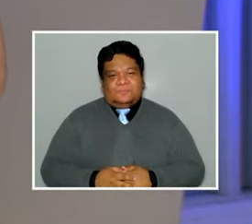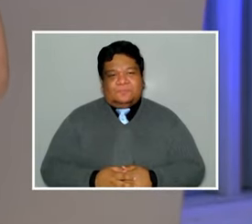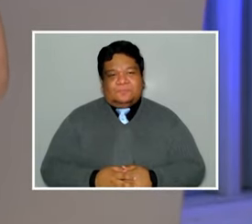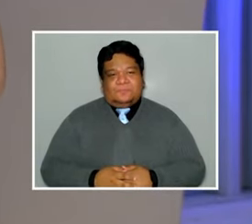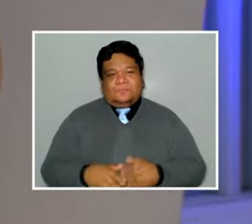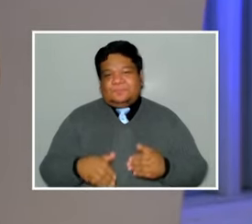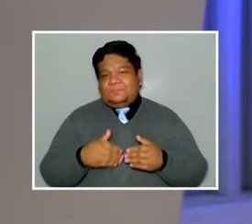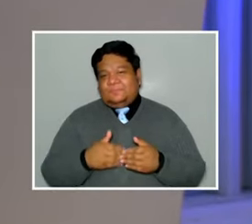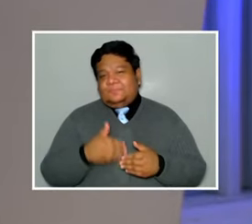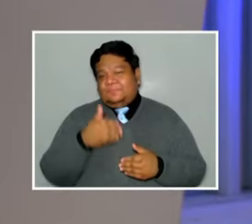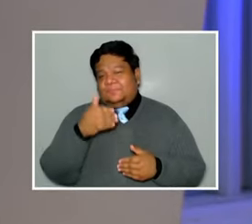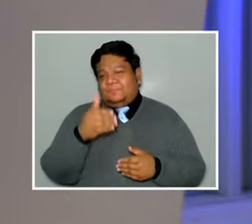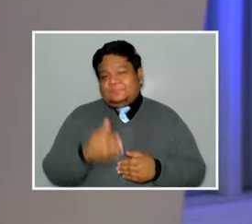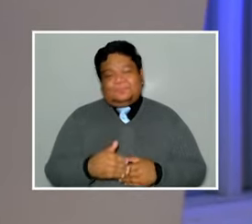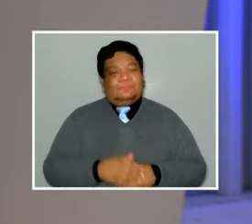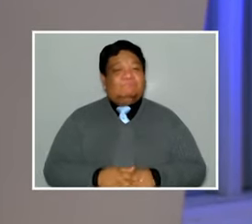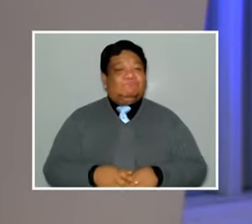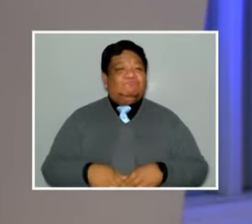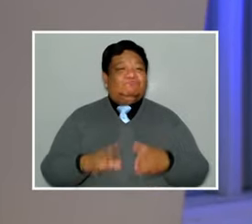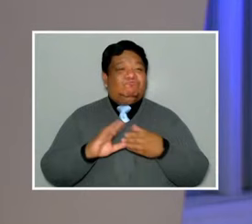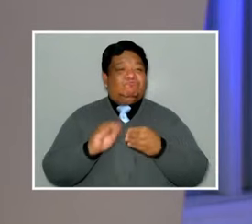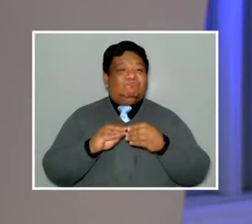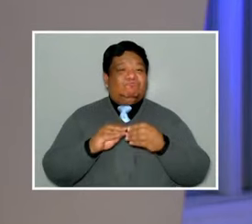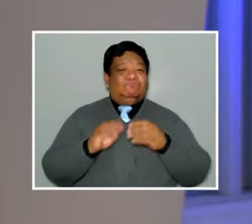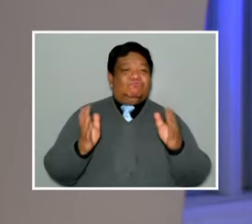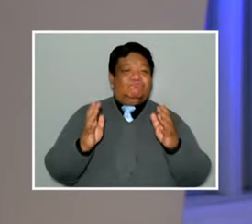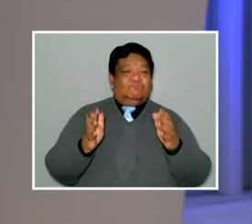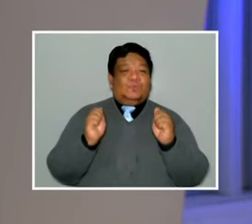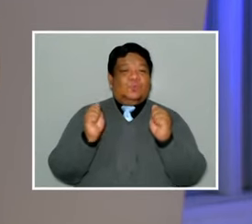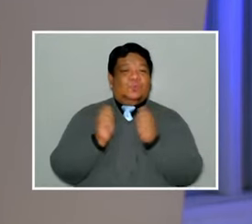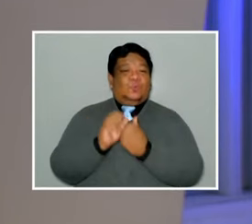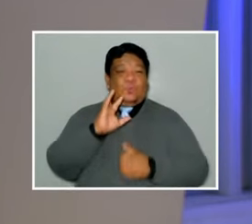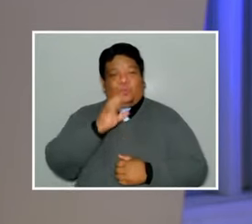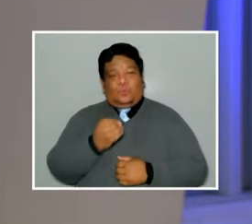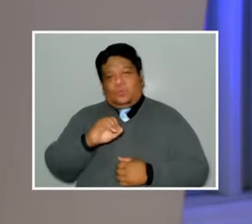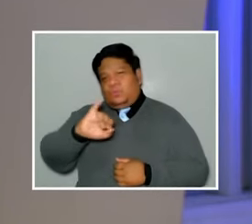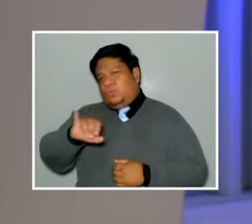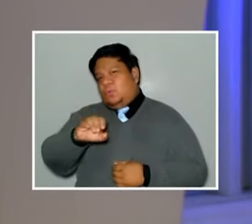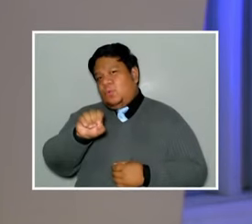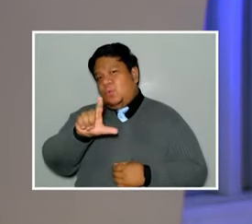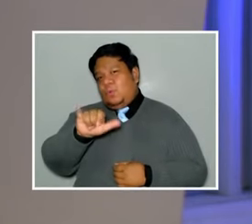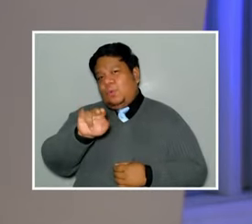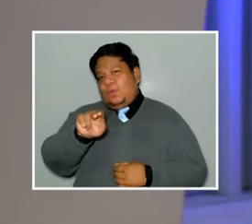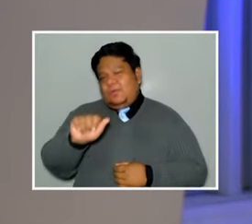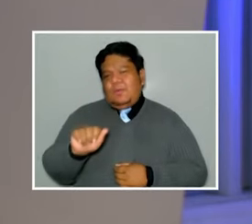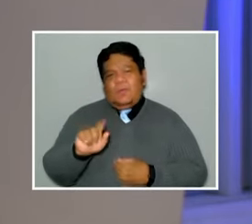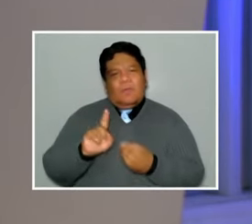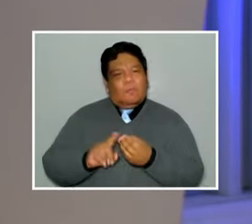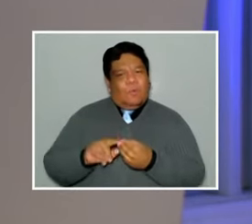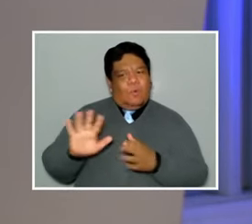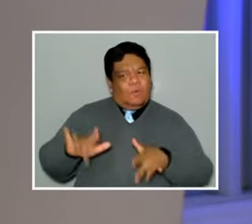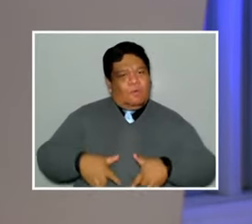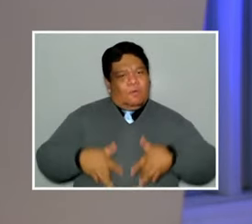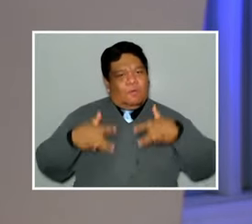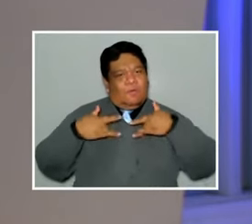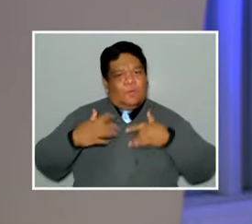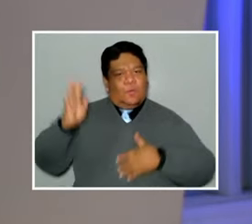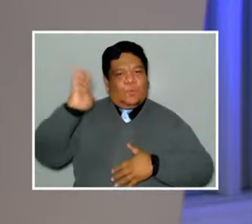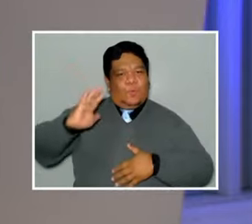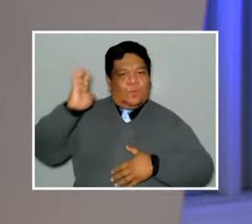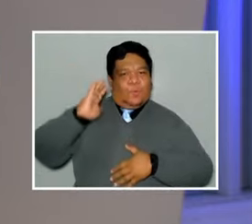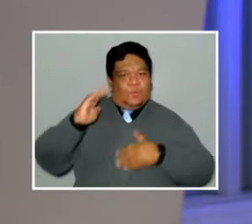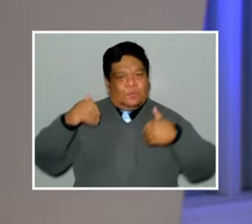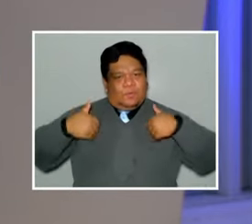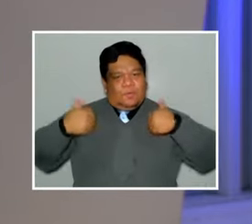Maki-throwback kwentuhan kasama ang OG 90s kid, Jolina Magdangal, tungkol sa kanyang buhay bilang teen pop sensation hanggang